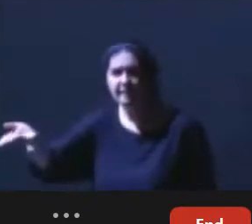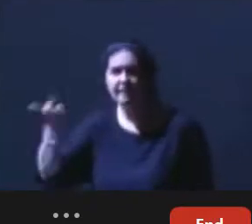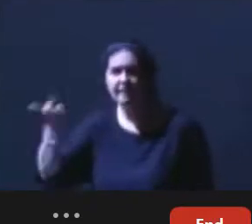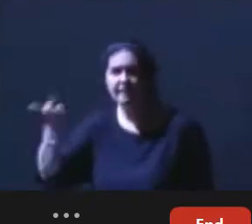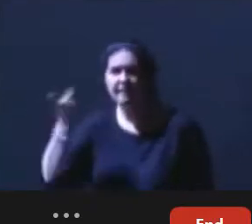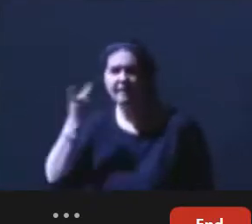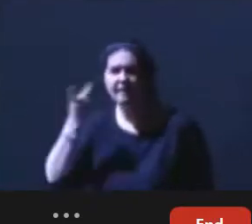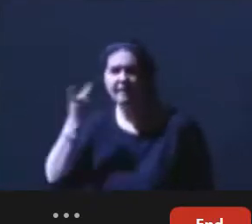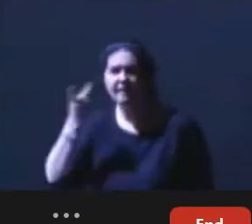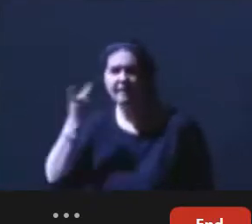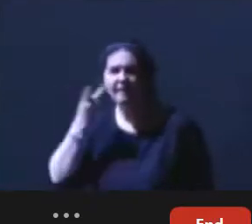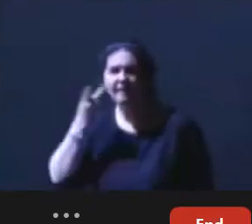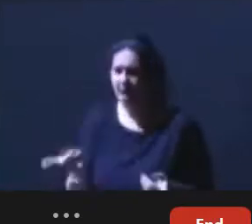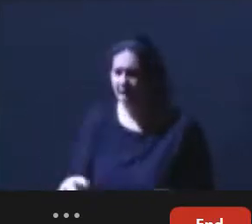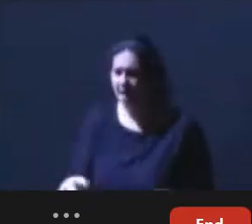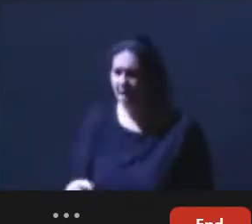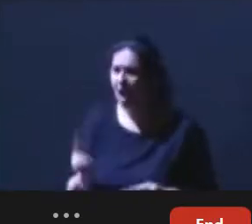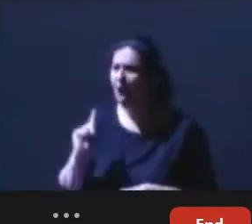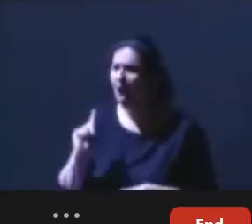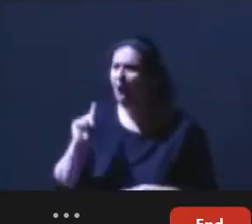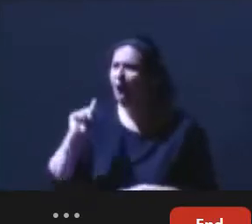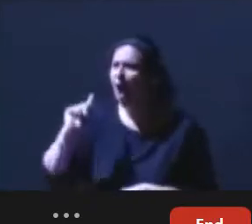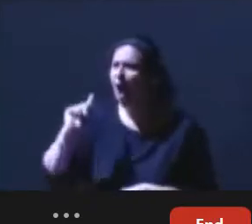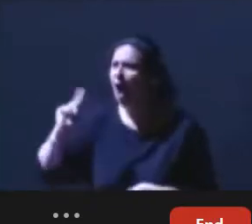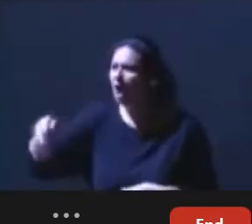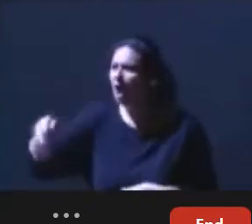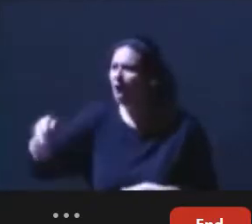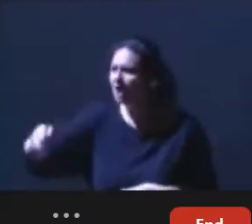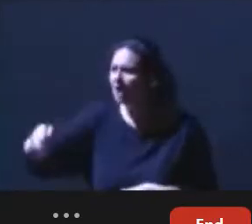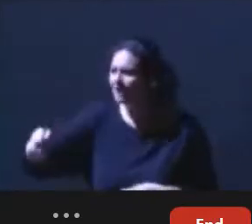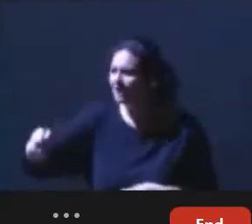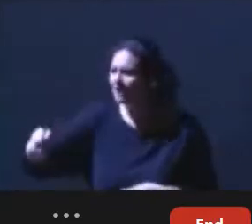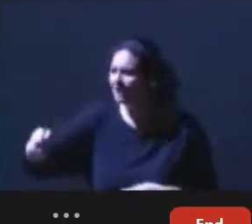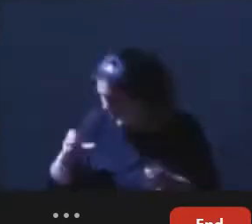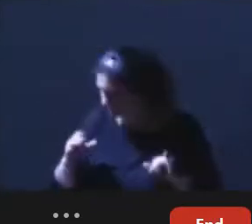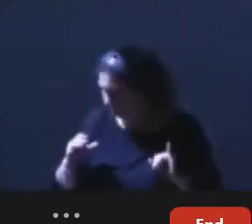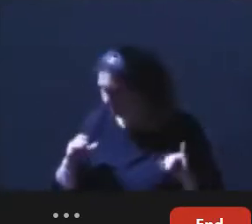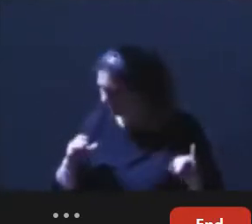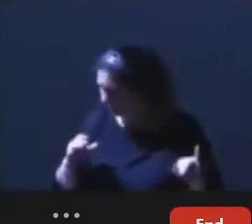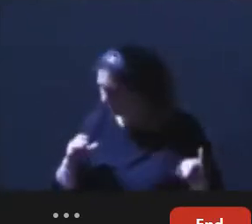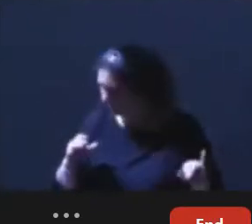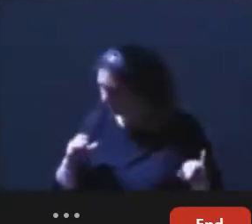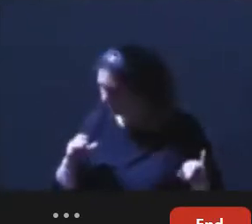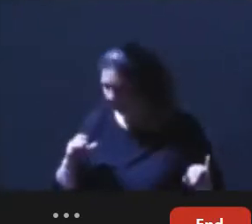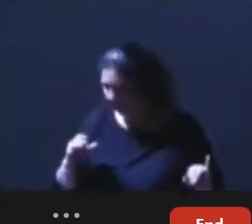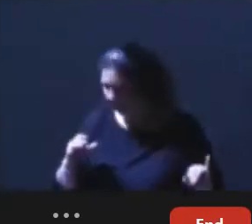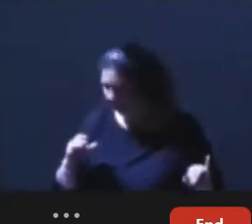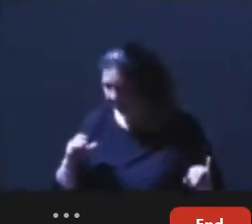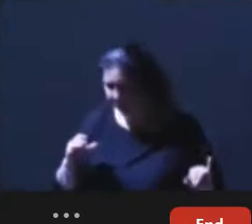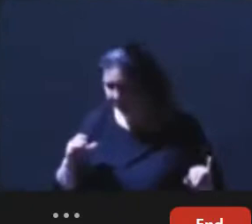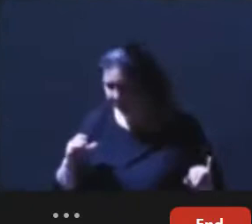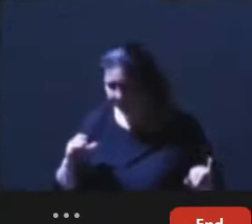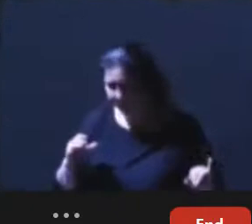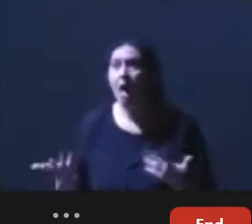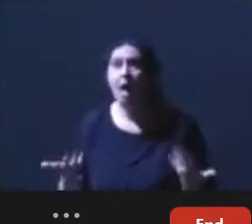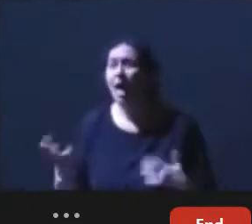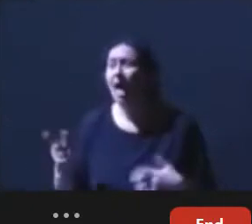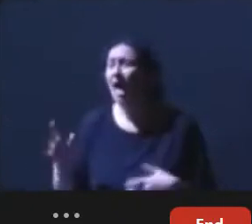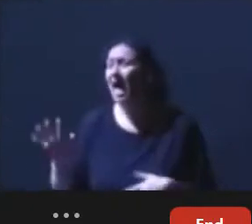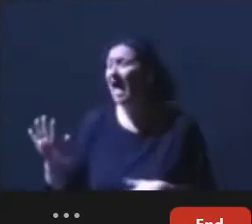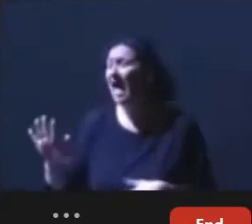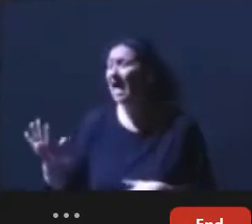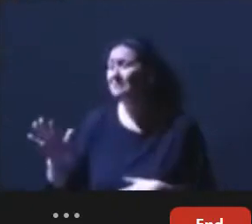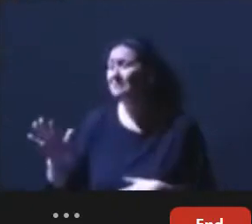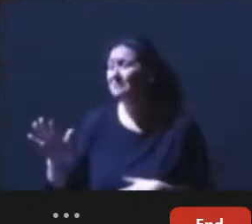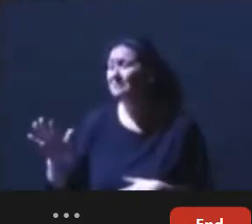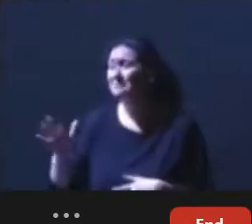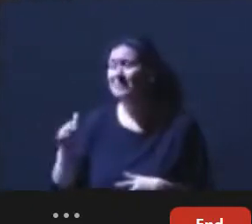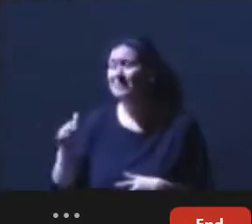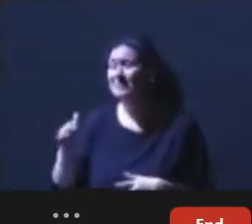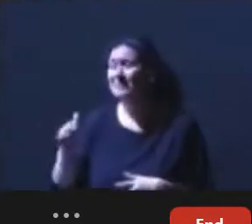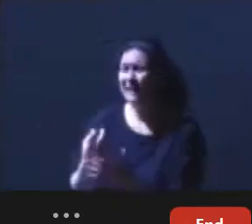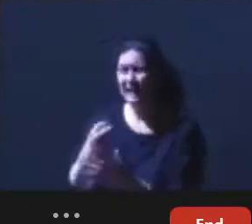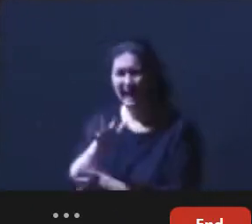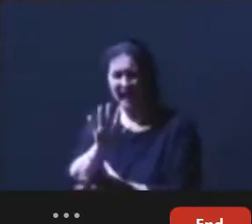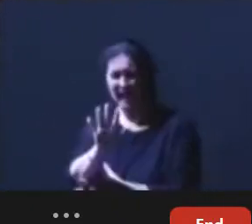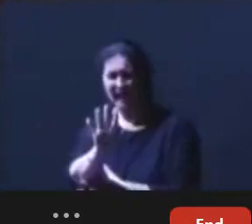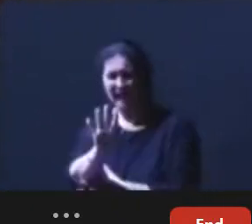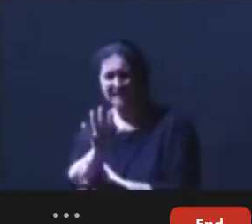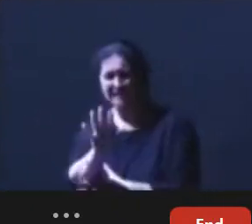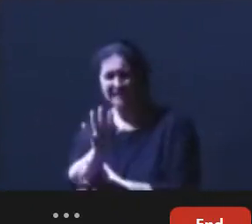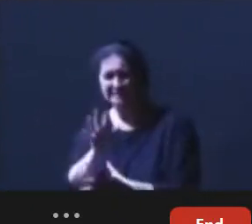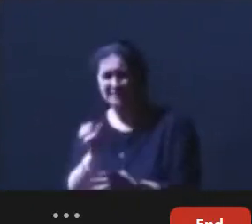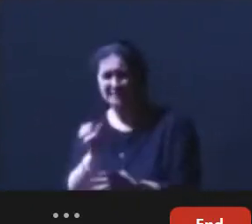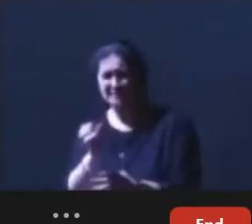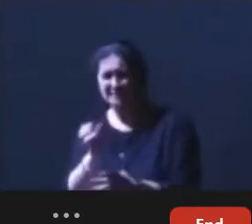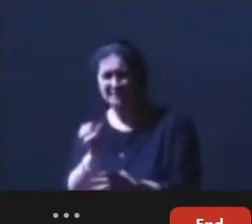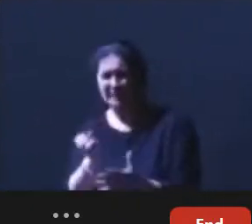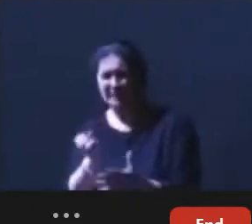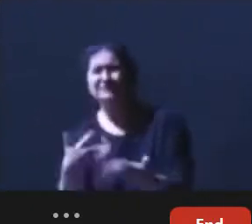rẻ mà 300 euro ấy, thì các bạn có thể đặt mà xem nó có đến được không, nhưng mà các bạn sẽ thấy ngay là